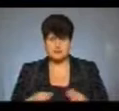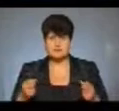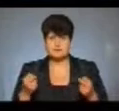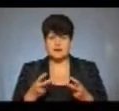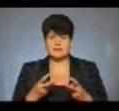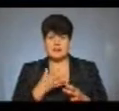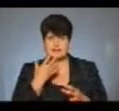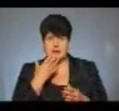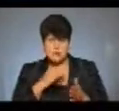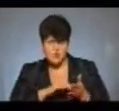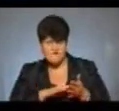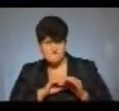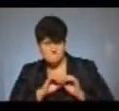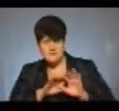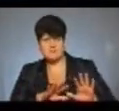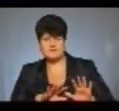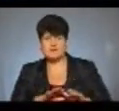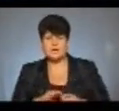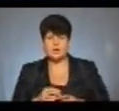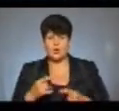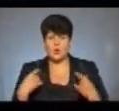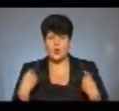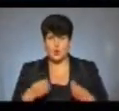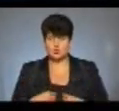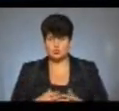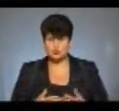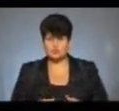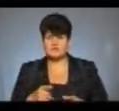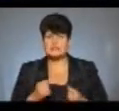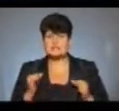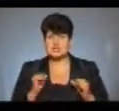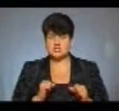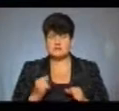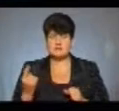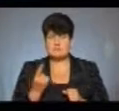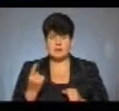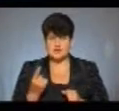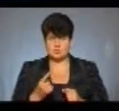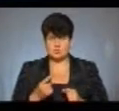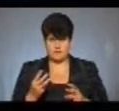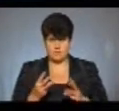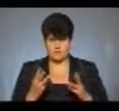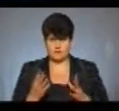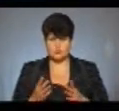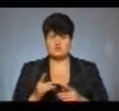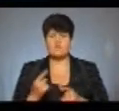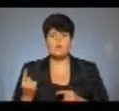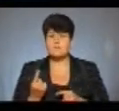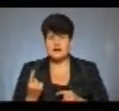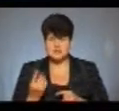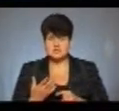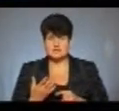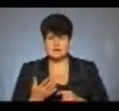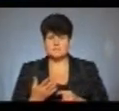тепловідбивні костюми. Оцей одяг захищає від перших язиків полум'я, чому перших, тобто